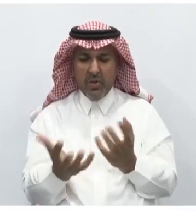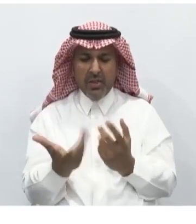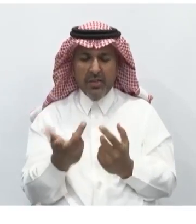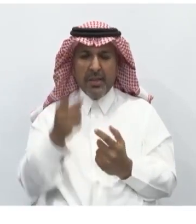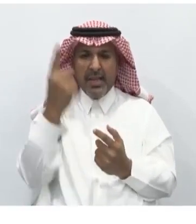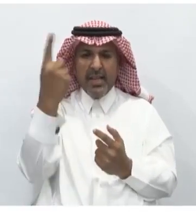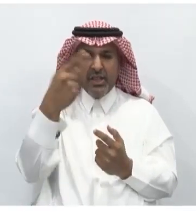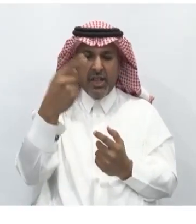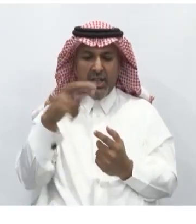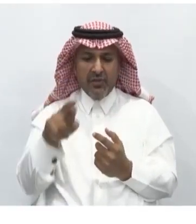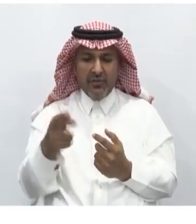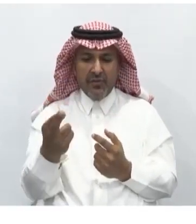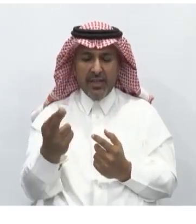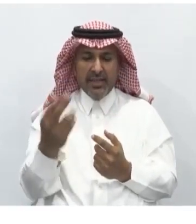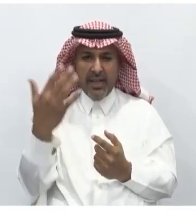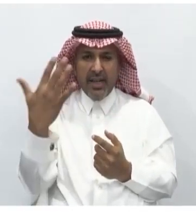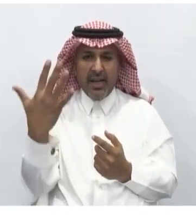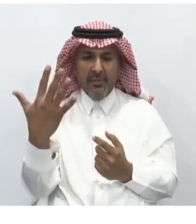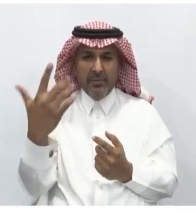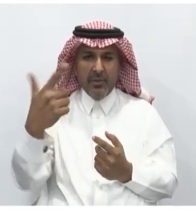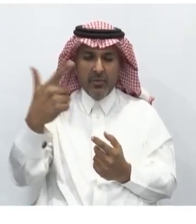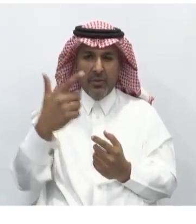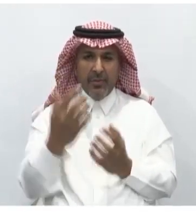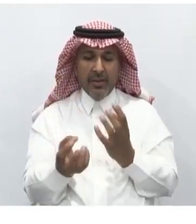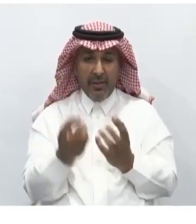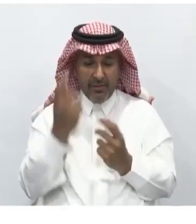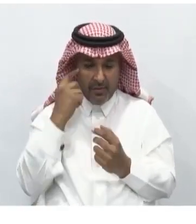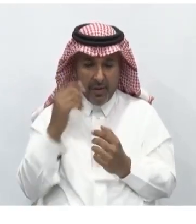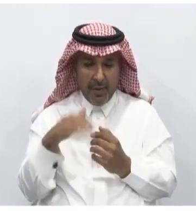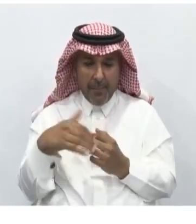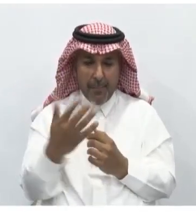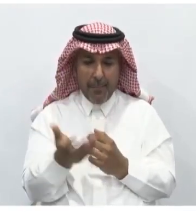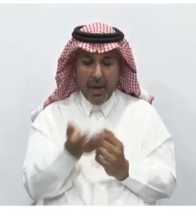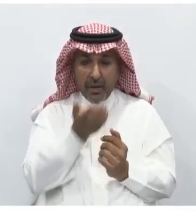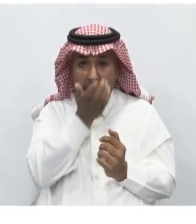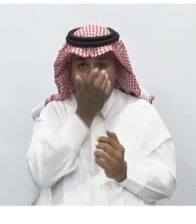الكوبالت الثنائي وبقي بعد التسخين 0.0712